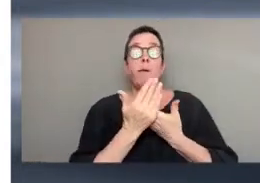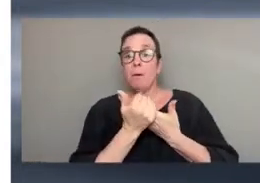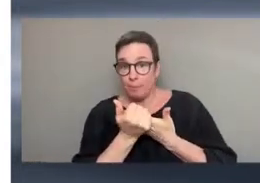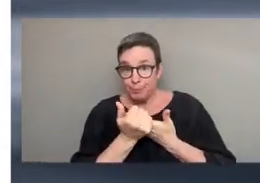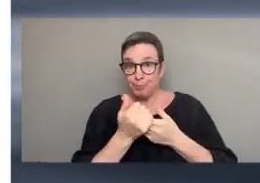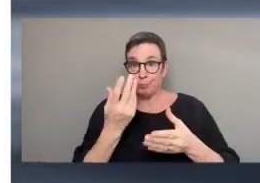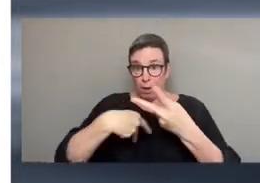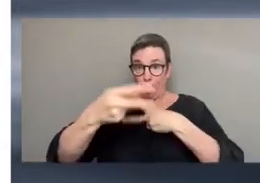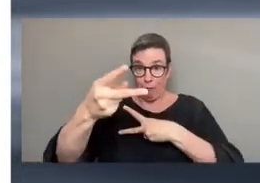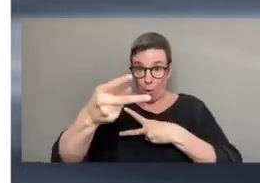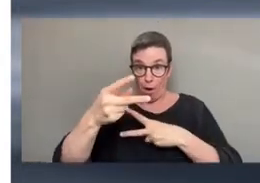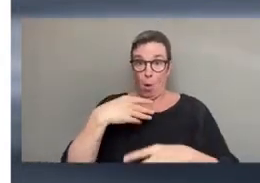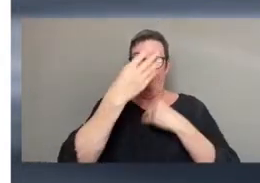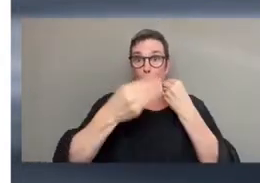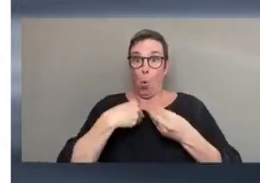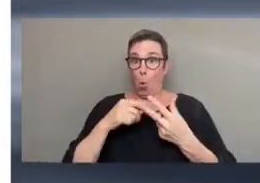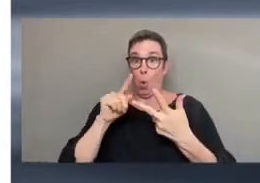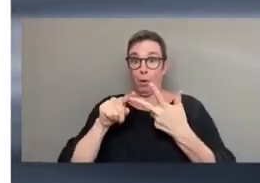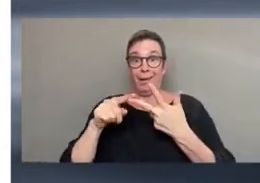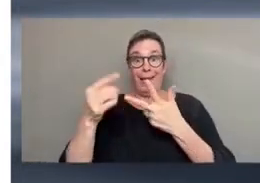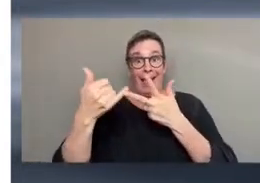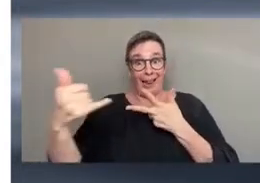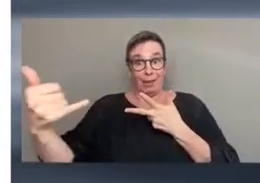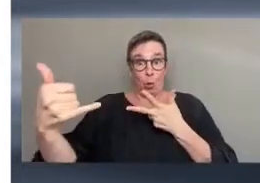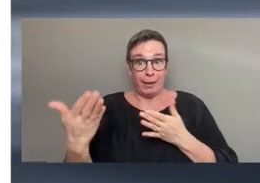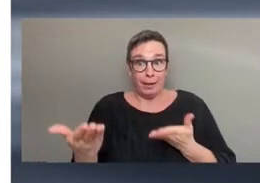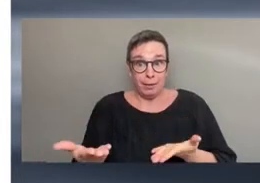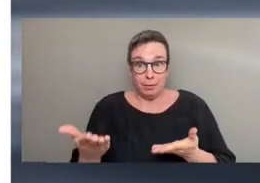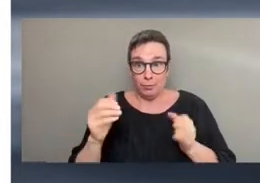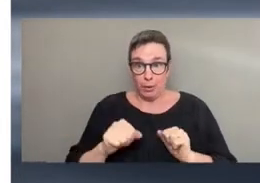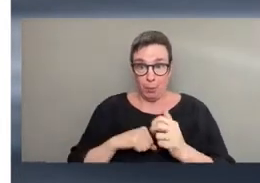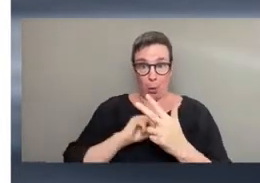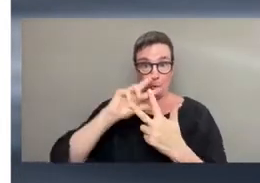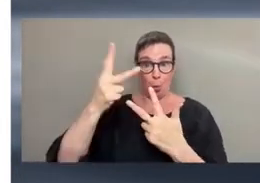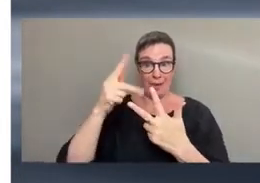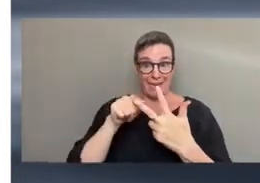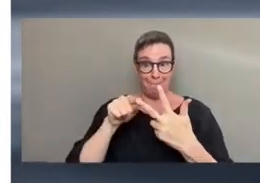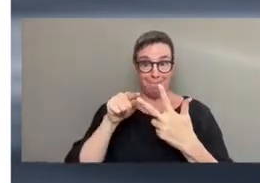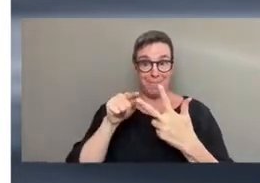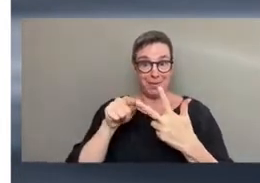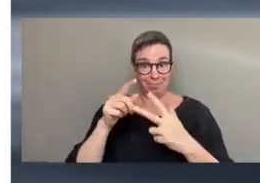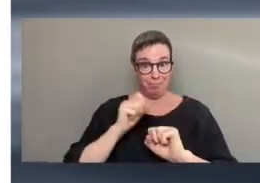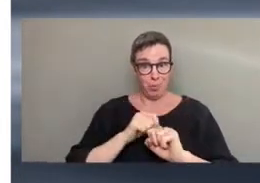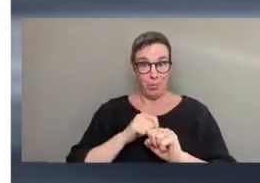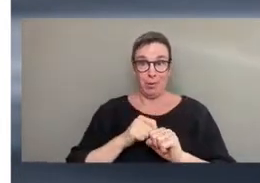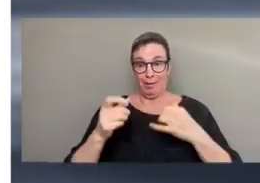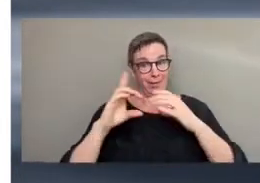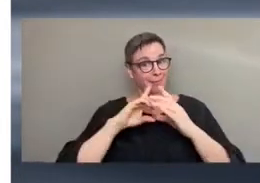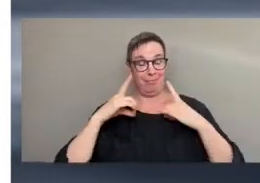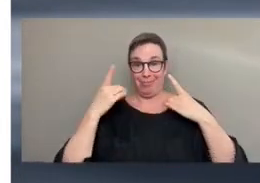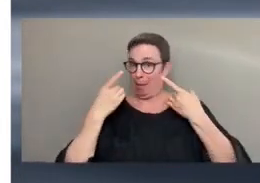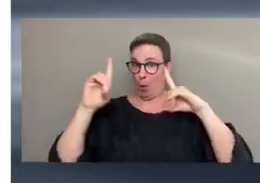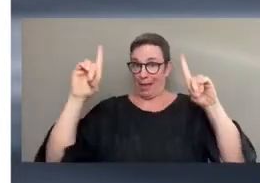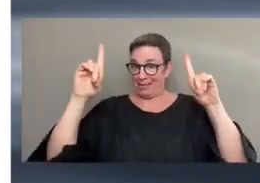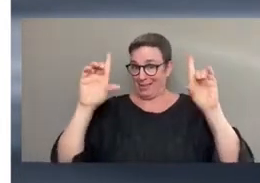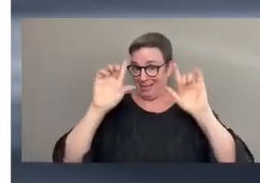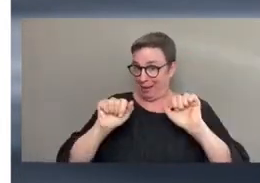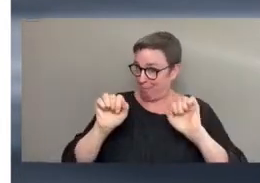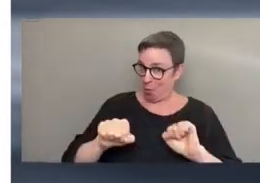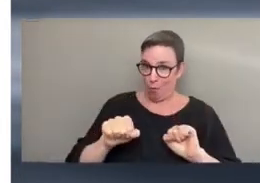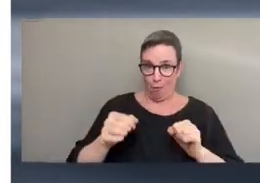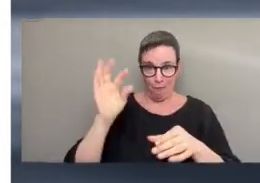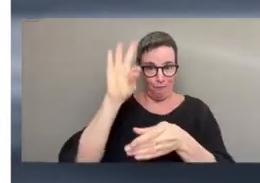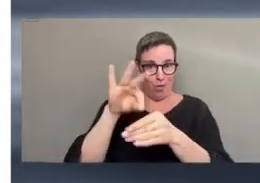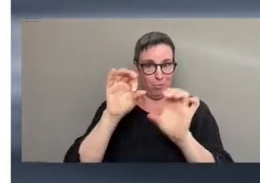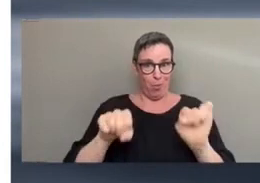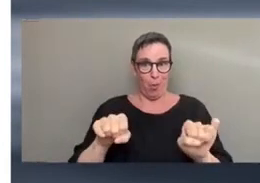vote électronique, ça permettra d'avoir un troisième moyen démocratique de pouvoir voter. Je